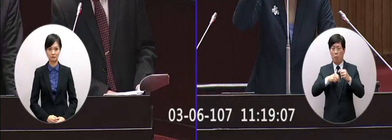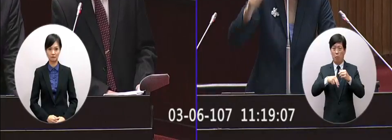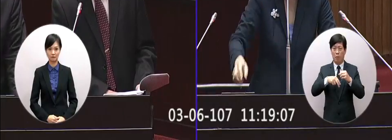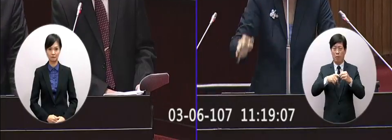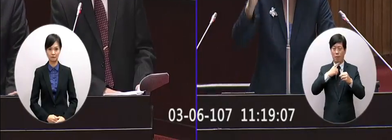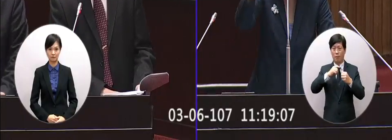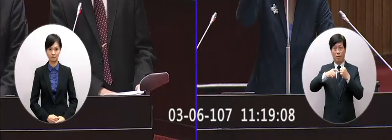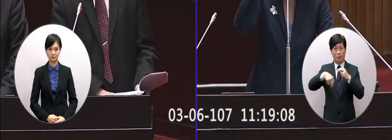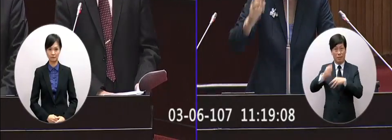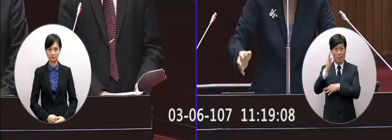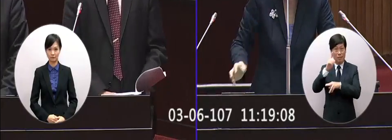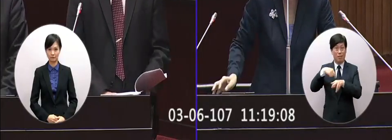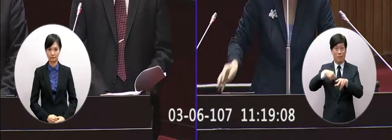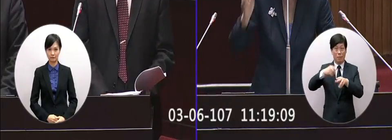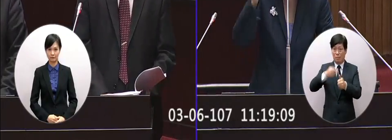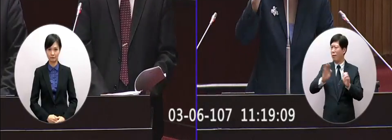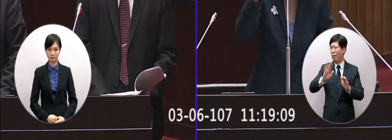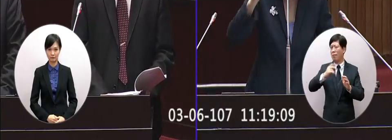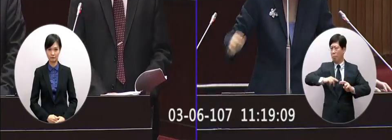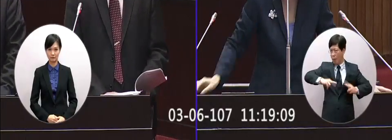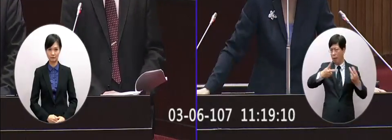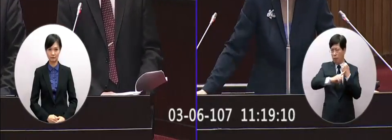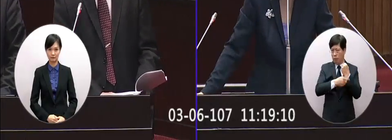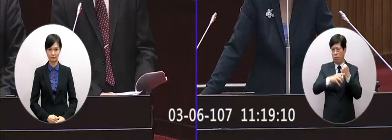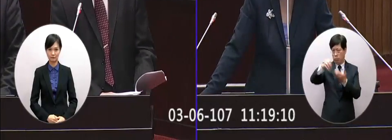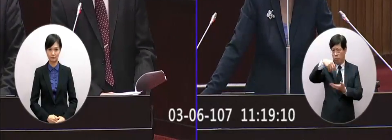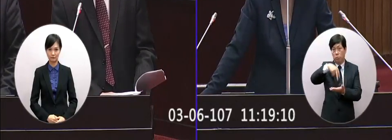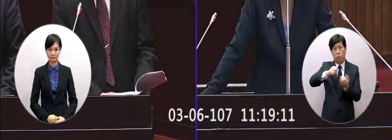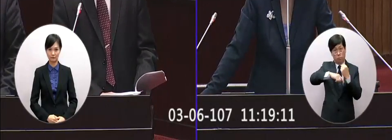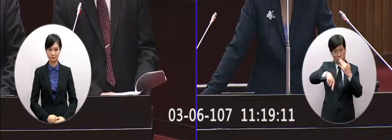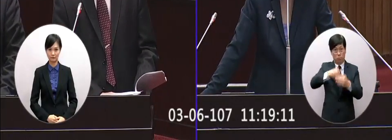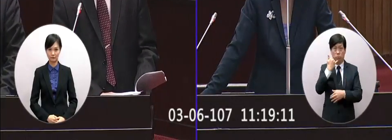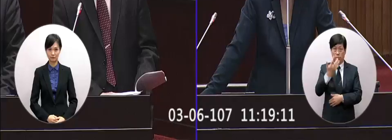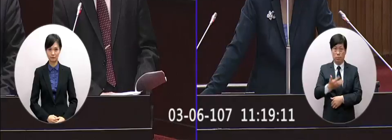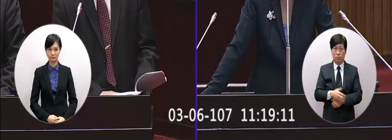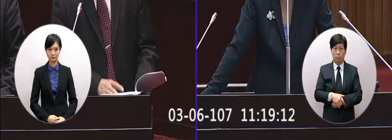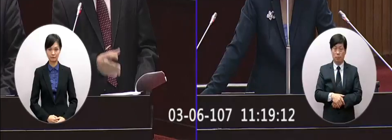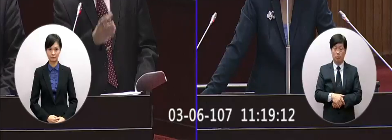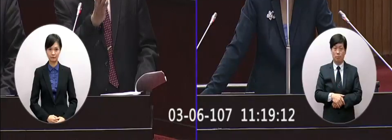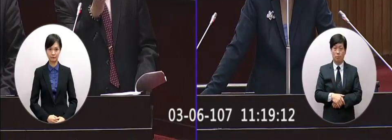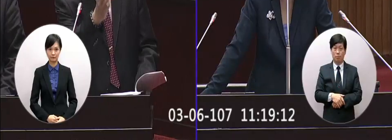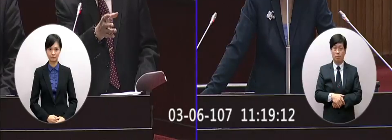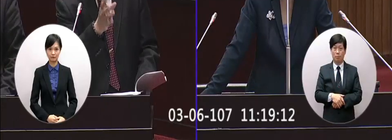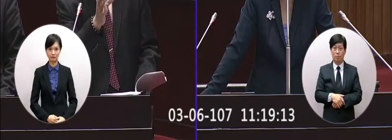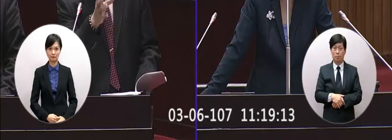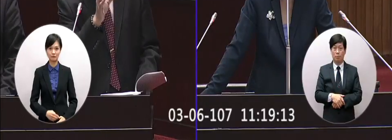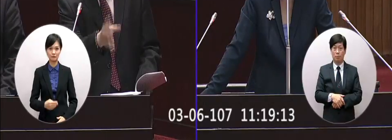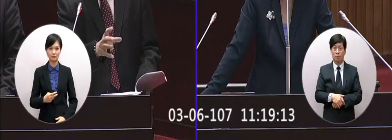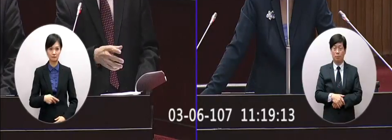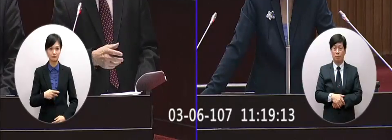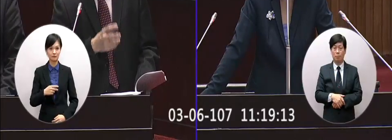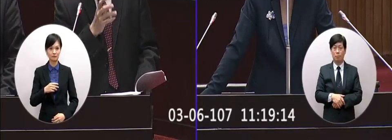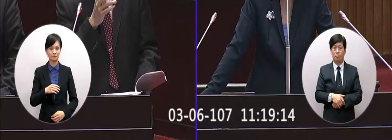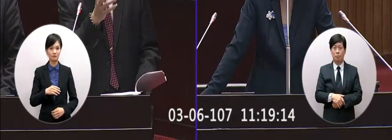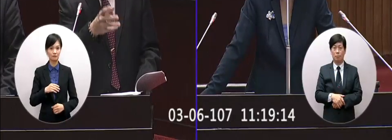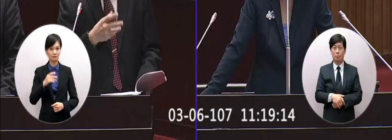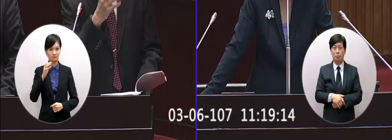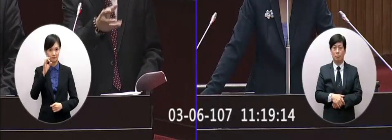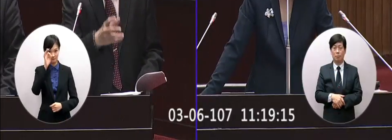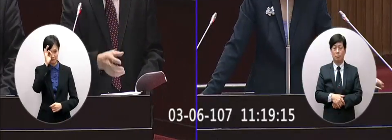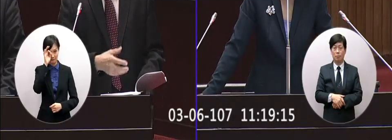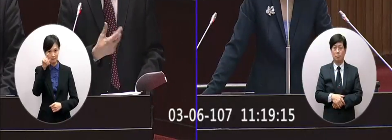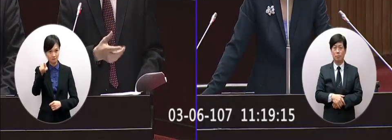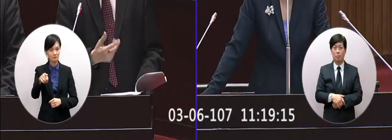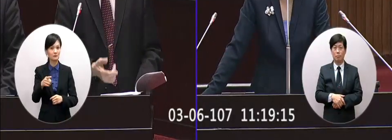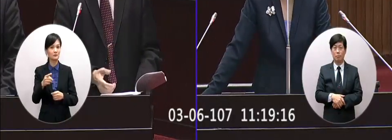的法律途径，依法就是要该如何做，就送到立法院来，这样可以做到吧？ 不，我们来看看委员在垂询关心的什么，我们